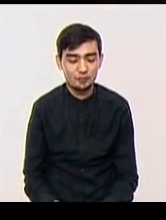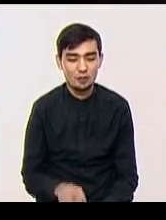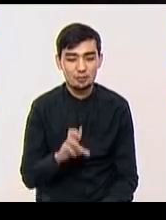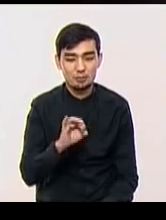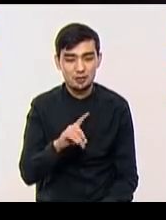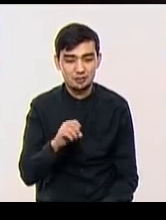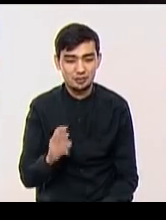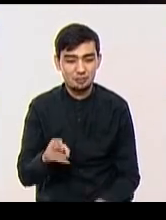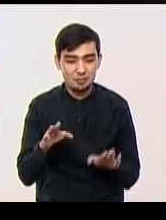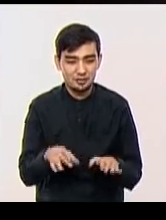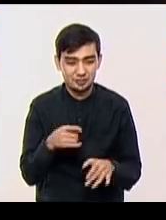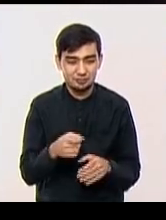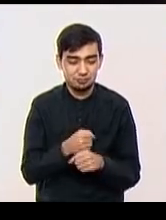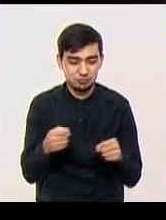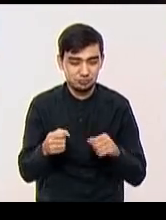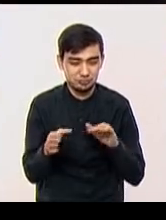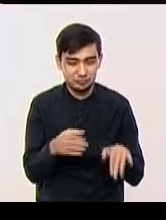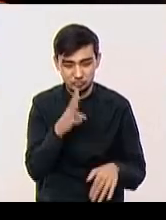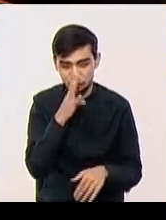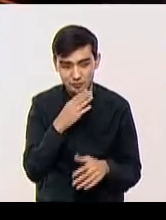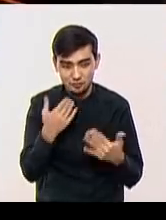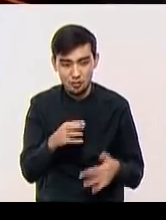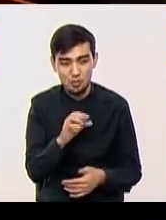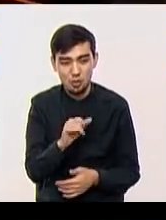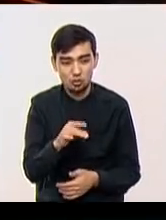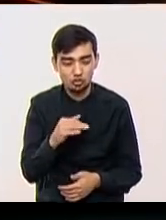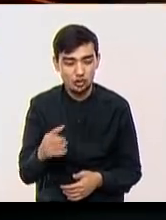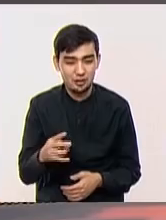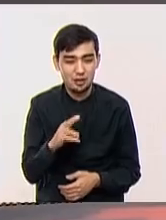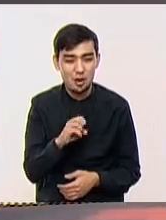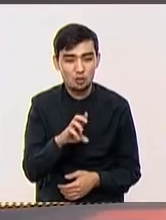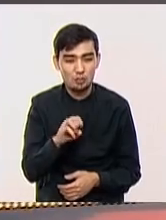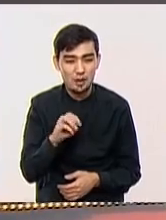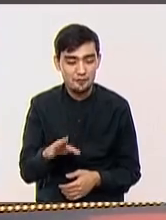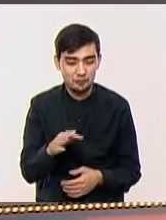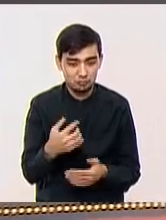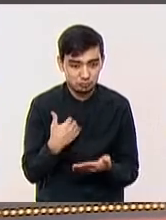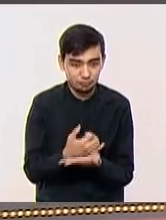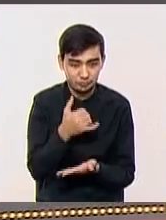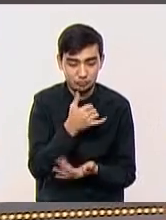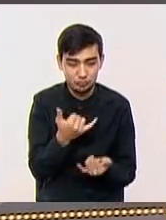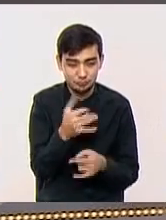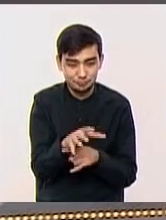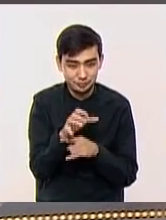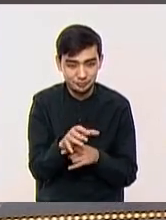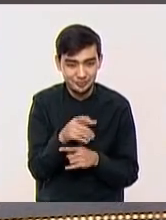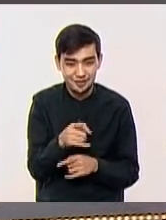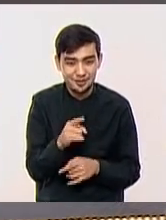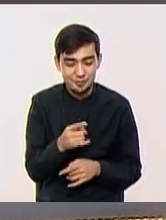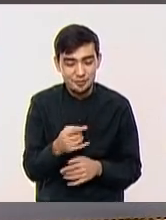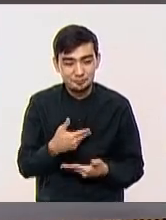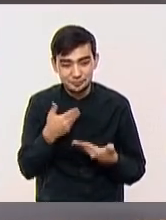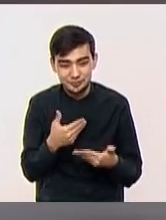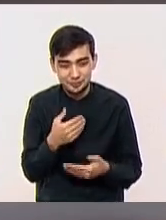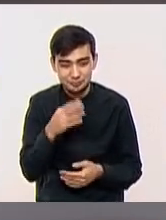Байзақтағы жарылыстан бері 4 ай өтсе де әлі күнге Бауыржан Дәуітбаевтан хабар жоқ. Мына сурет бүгін ғана түсірілген. Балаларды құттықтап әкесі